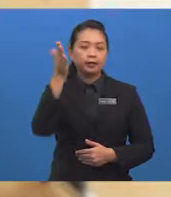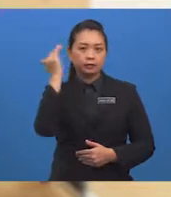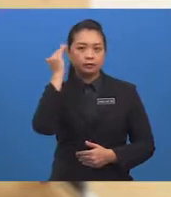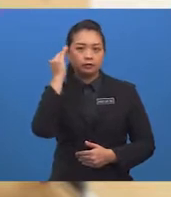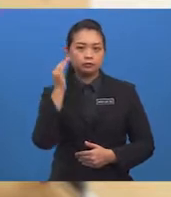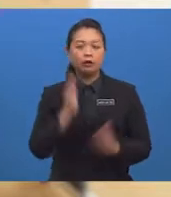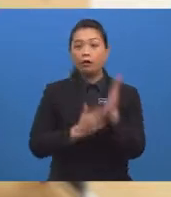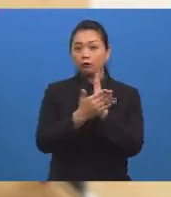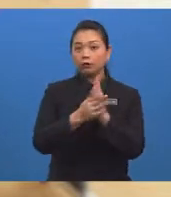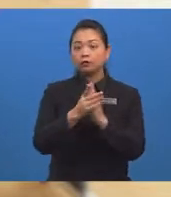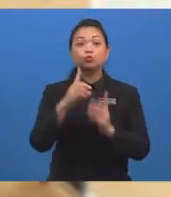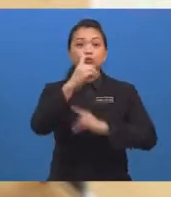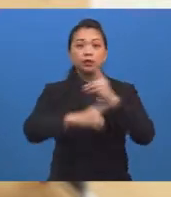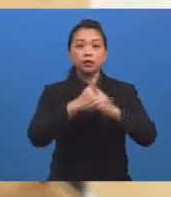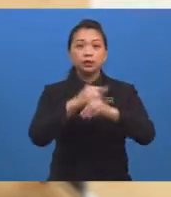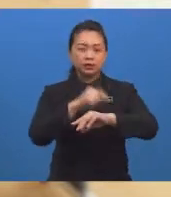dalam sekelip mata.